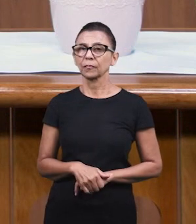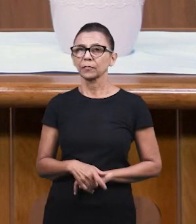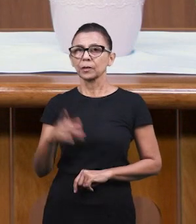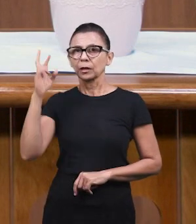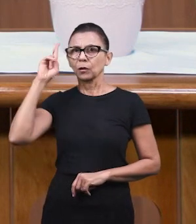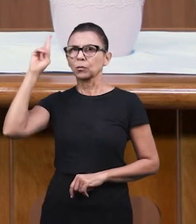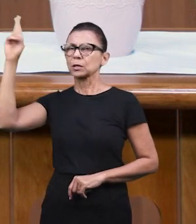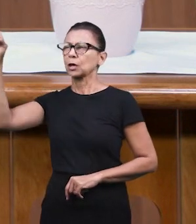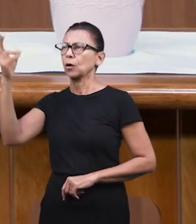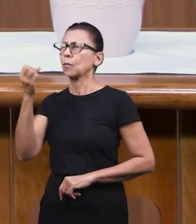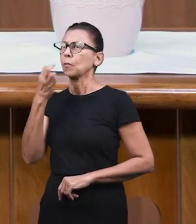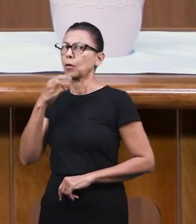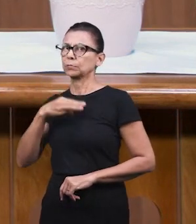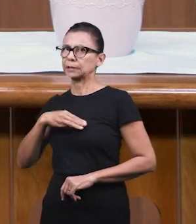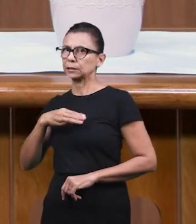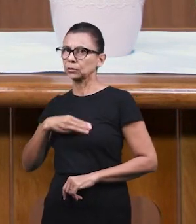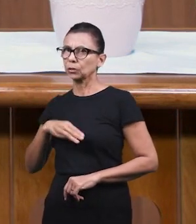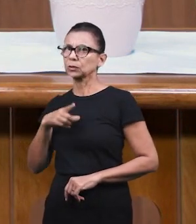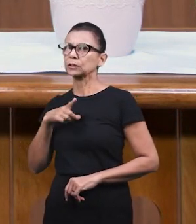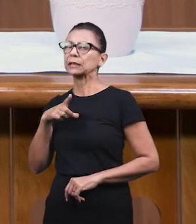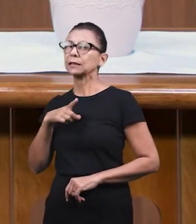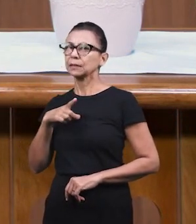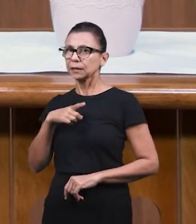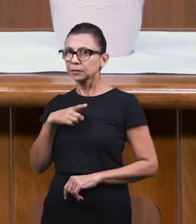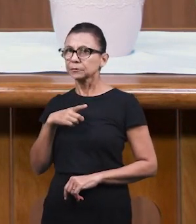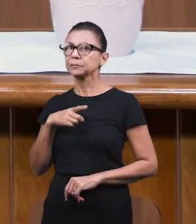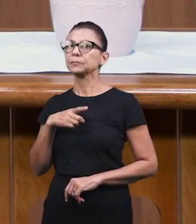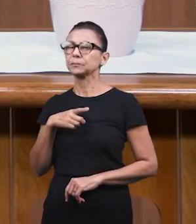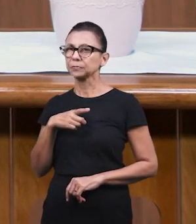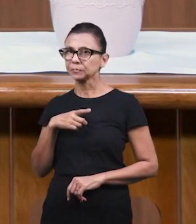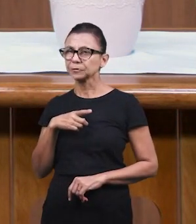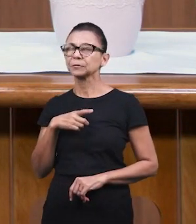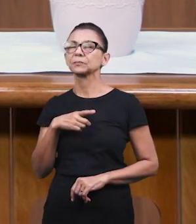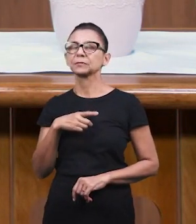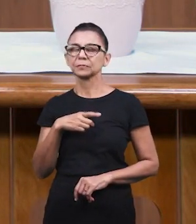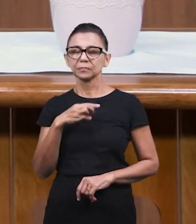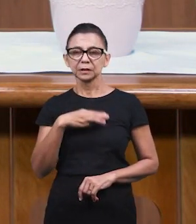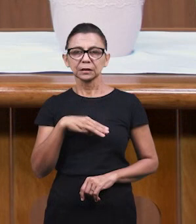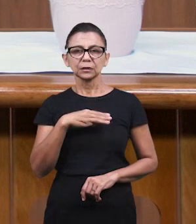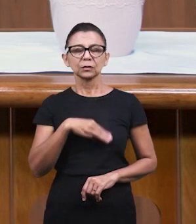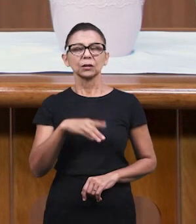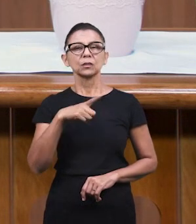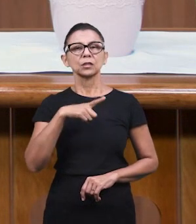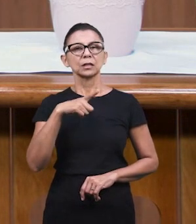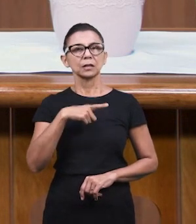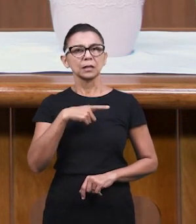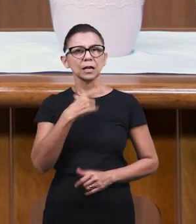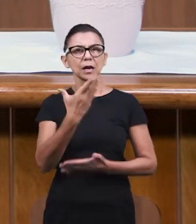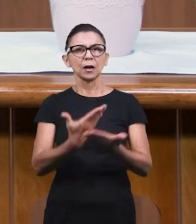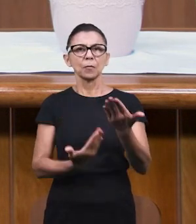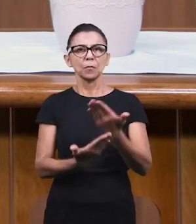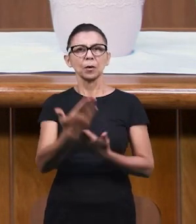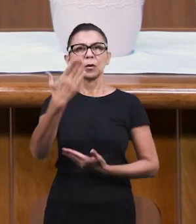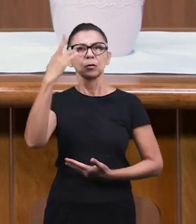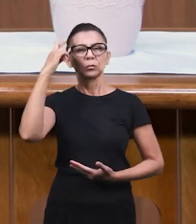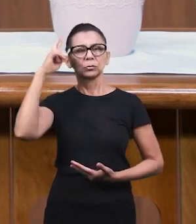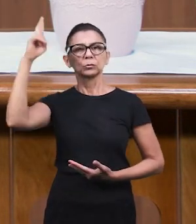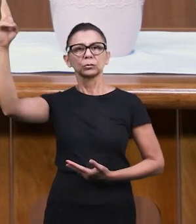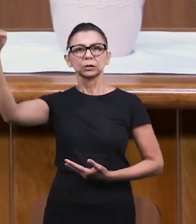«Лучше впасть нам в руки Бога живого, ибо милости Его вовек». И рука Божия, длань Божия,